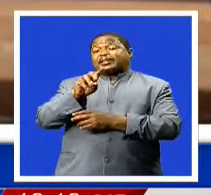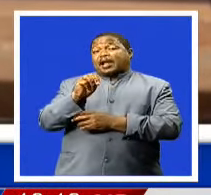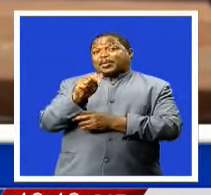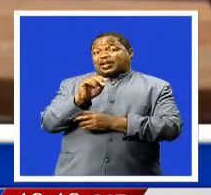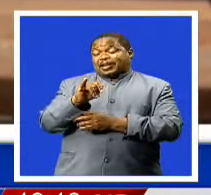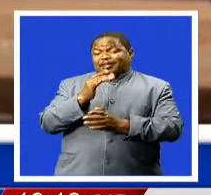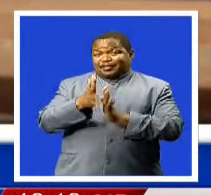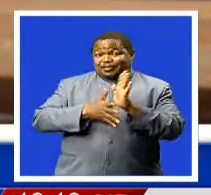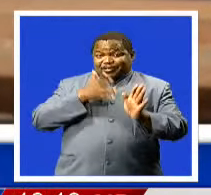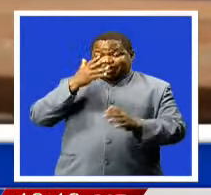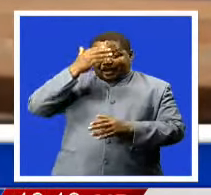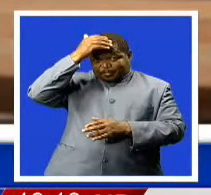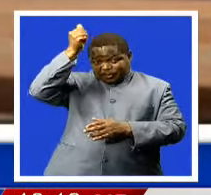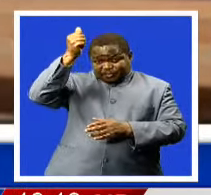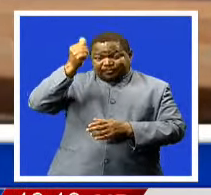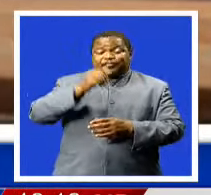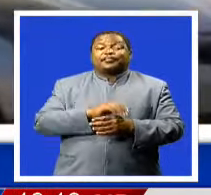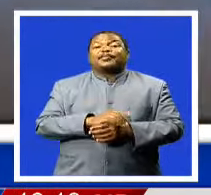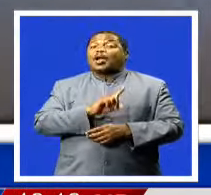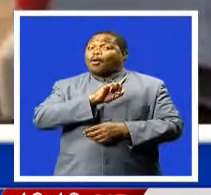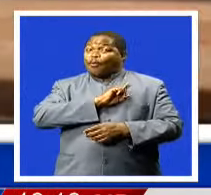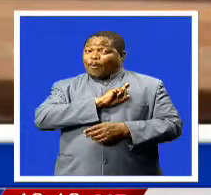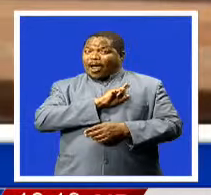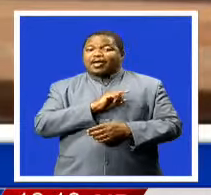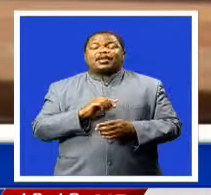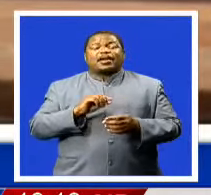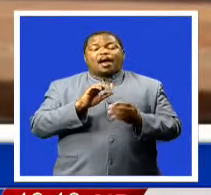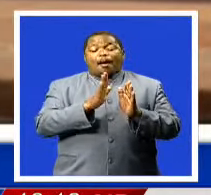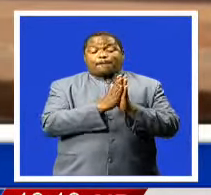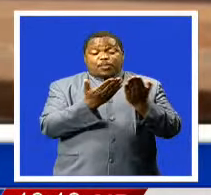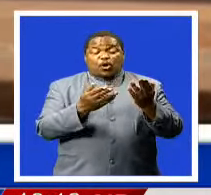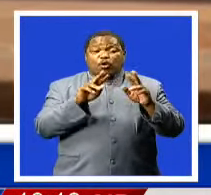kyabedwe ngenxa yemkhuhlane iCOVID-19